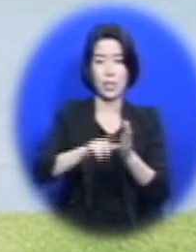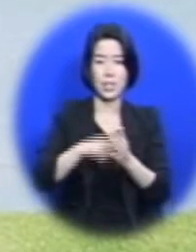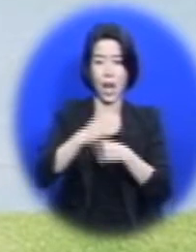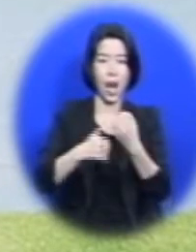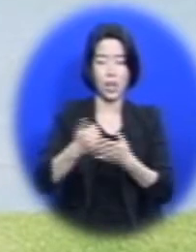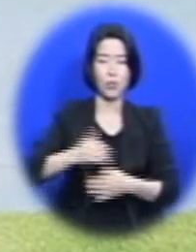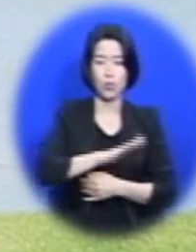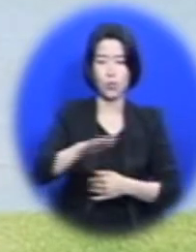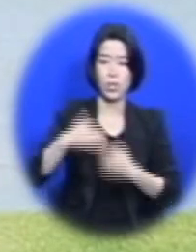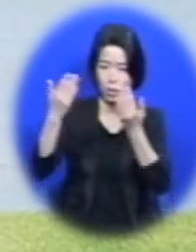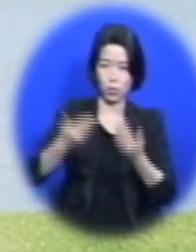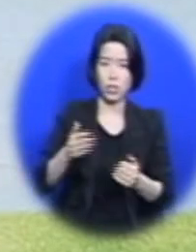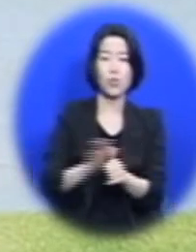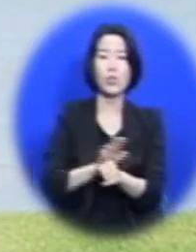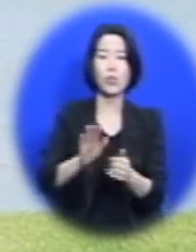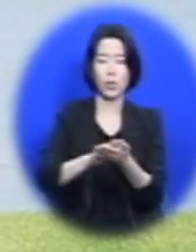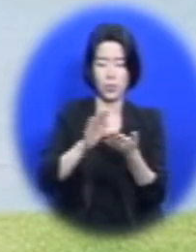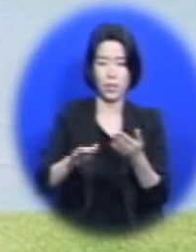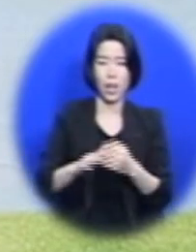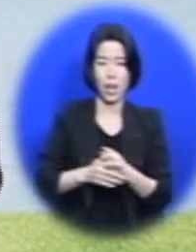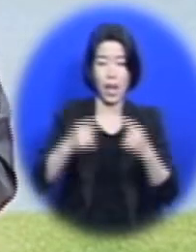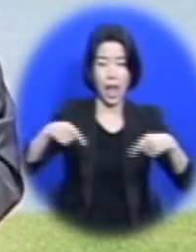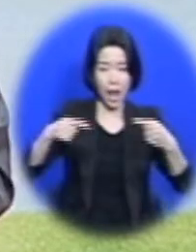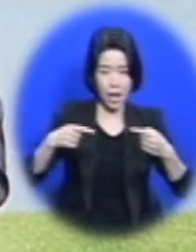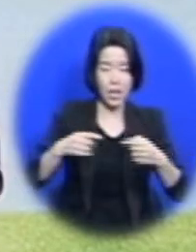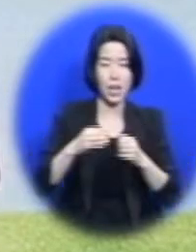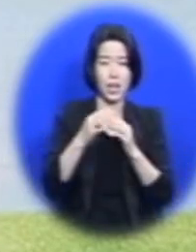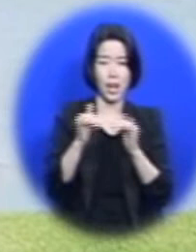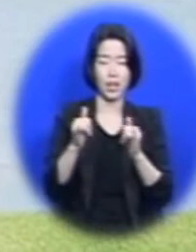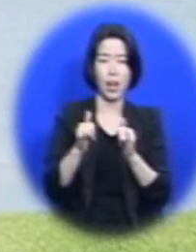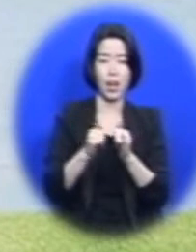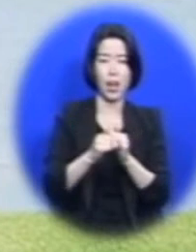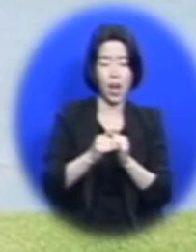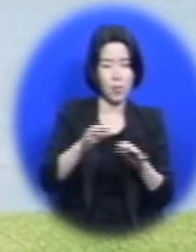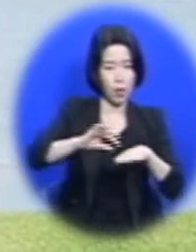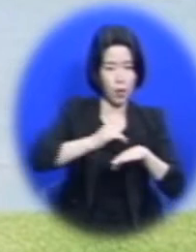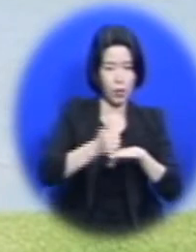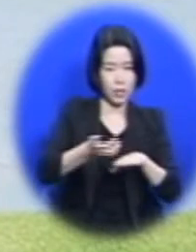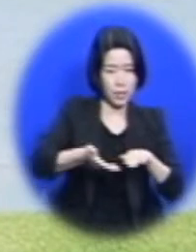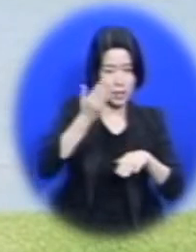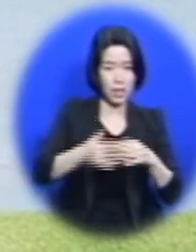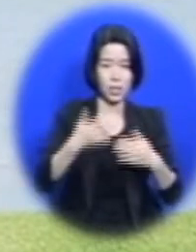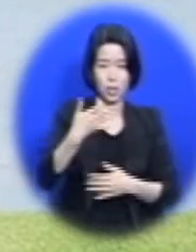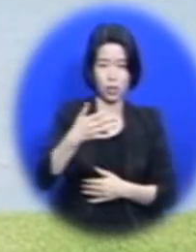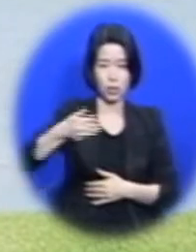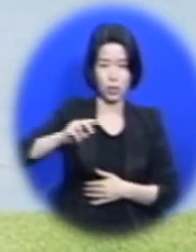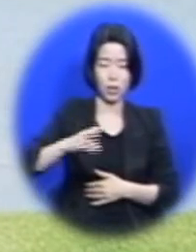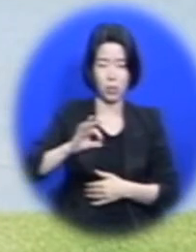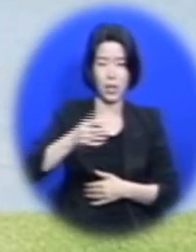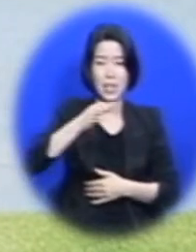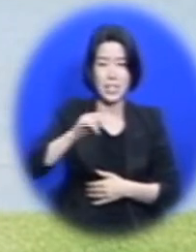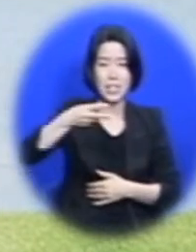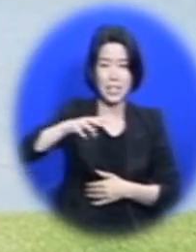하나님이 우리에게 주시는 위로입니다. 엘리야가 열왕기상 19장에 보면 이세벨에게 쫓겨서